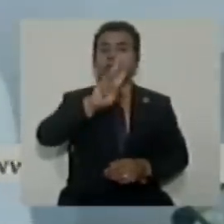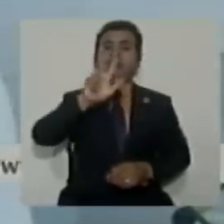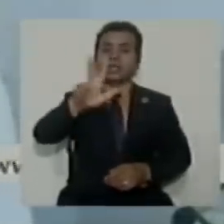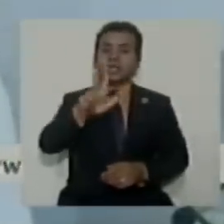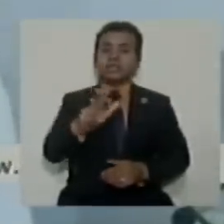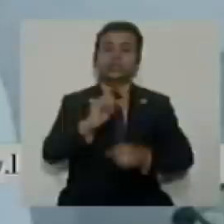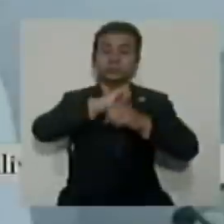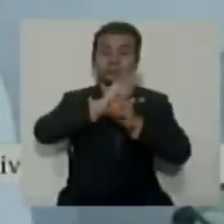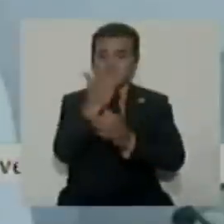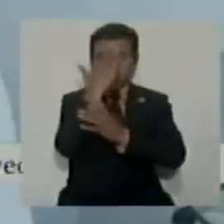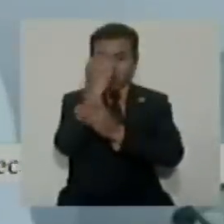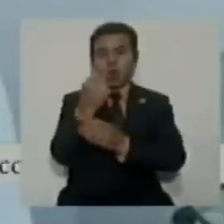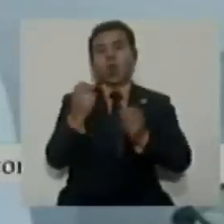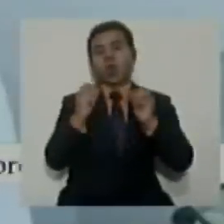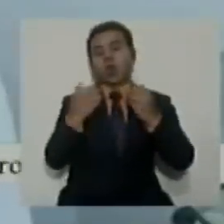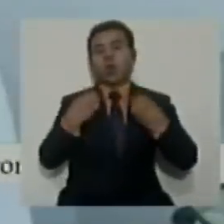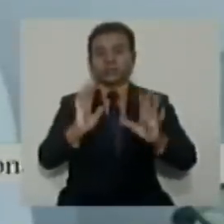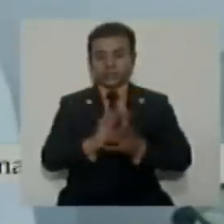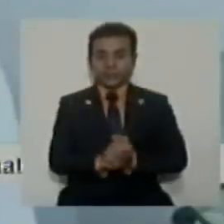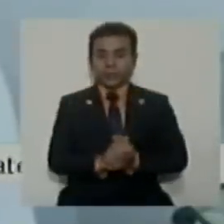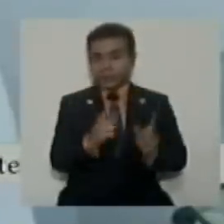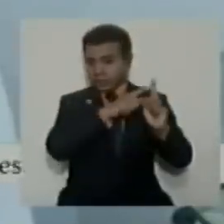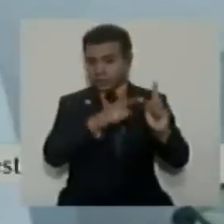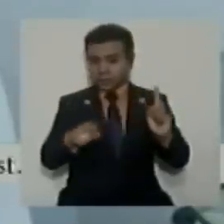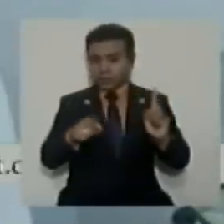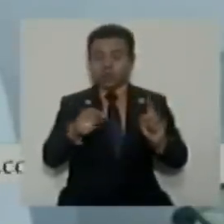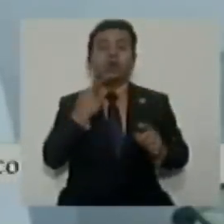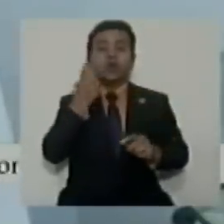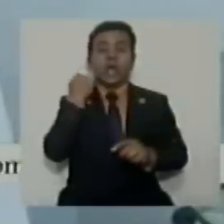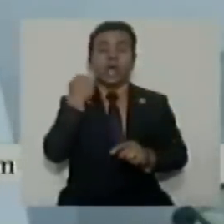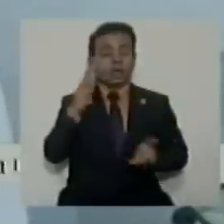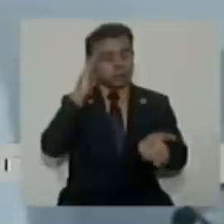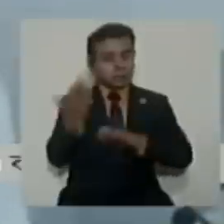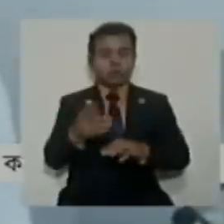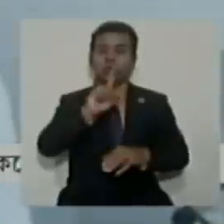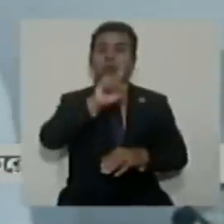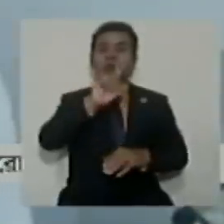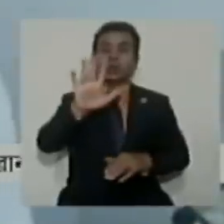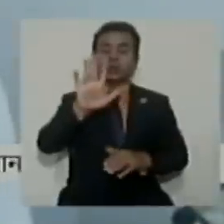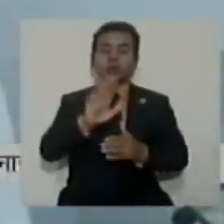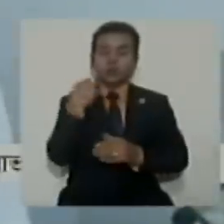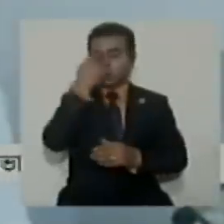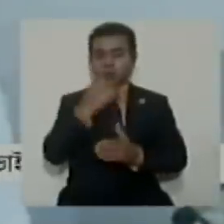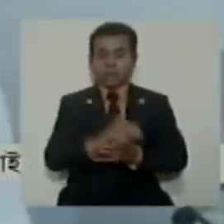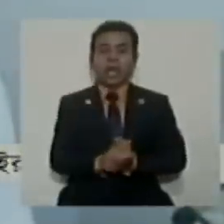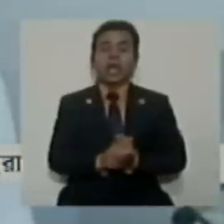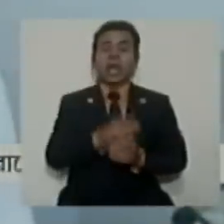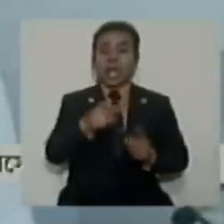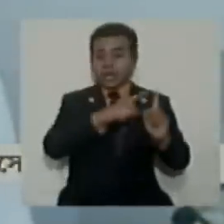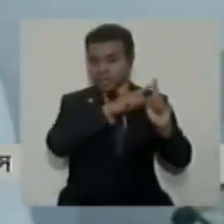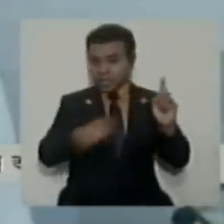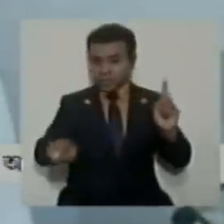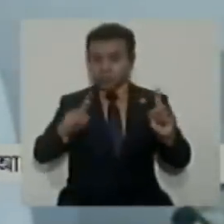১৫ জন এবং মোট মৃত্যুবরণ করলেন ৭৫ জন।